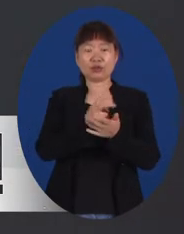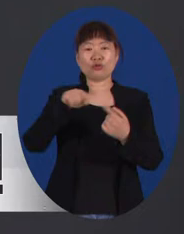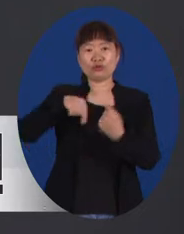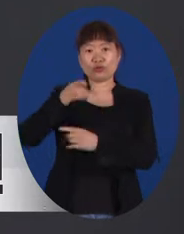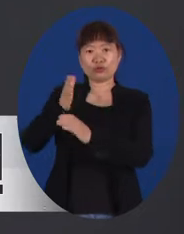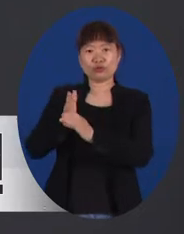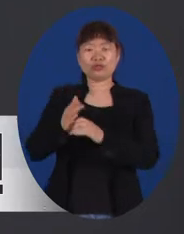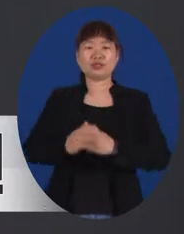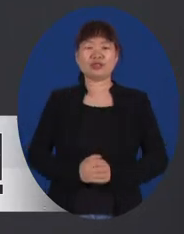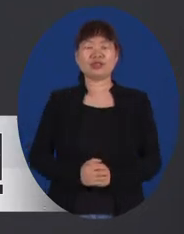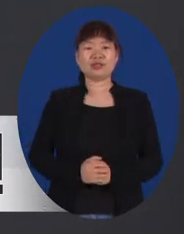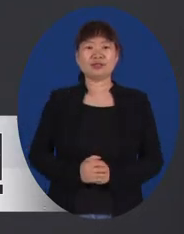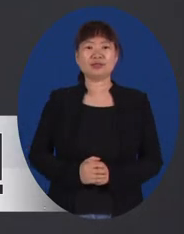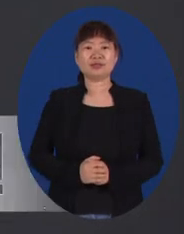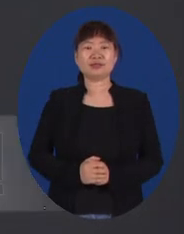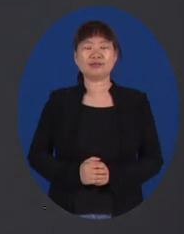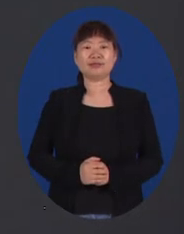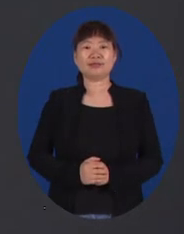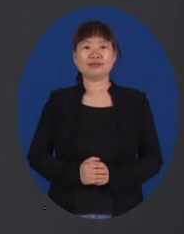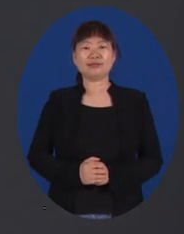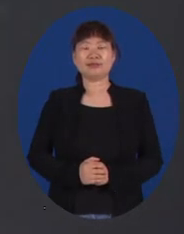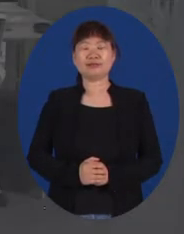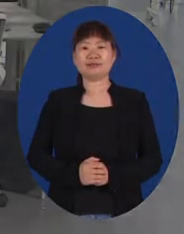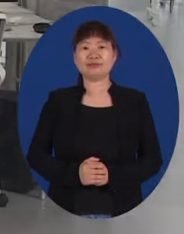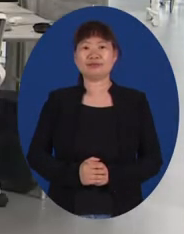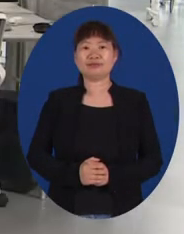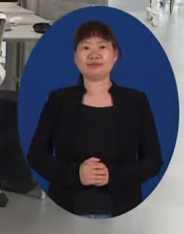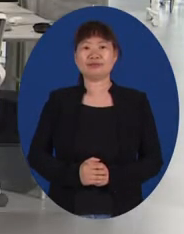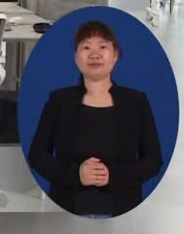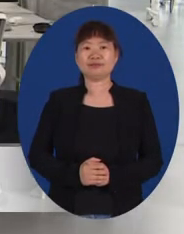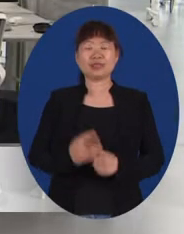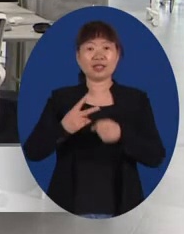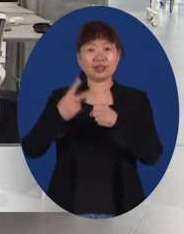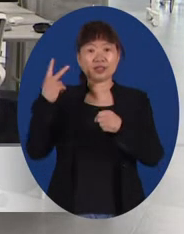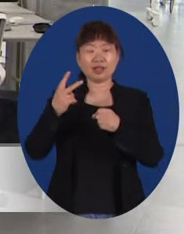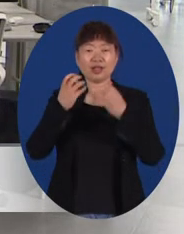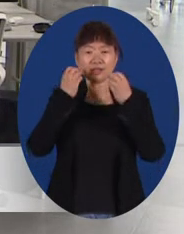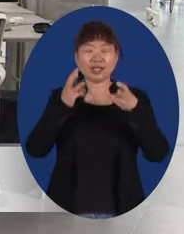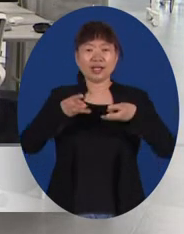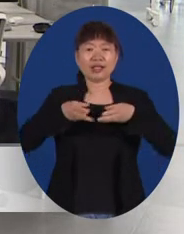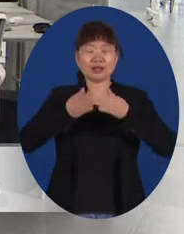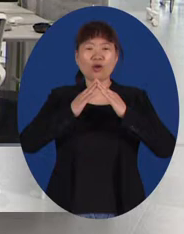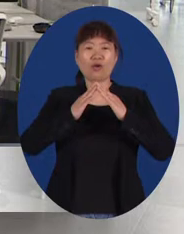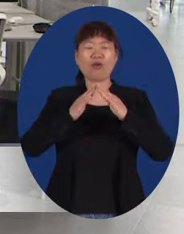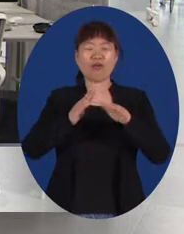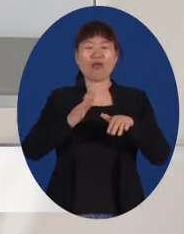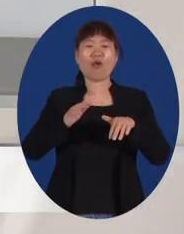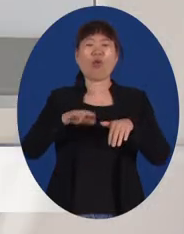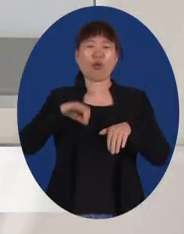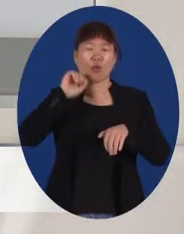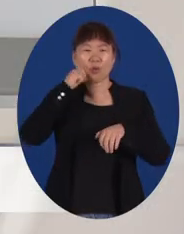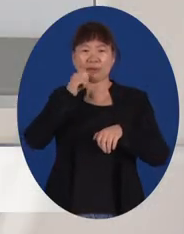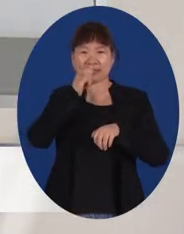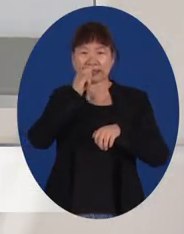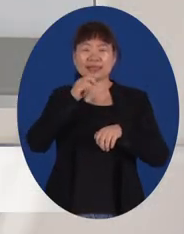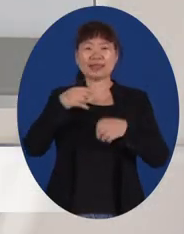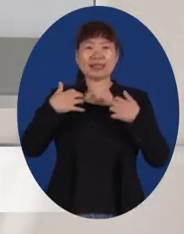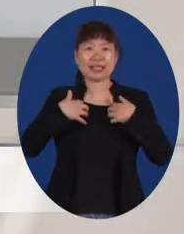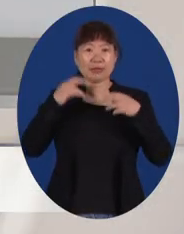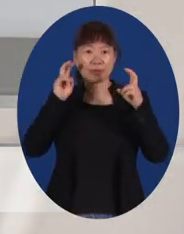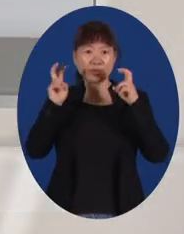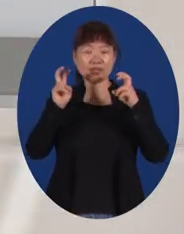있습니다 현자 목소리 함께 들어보시죠 2년전 창업 초기 어려움을 겪었던 이 게임 업체는 경우도 에 물을